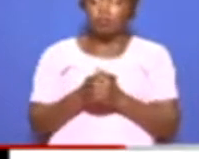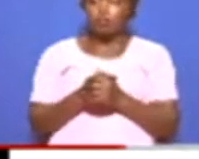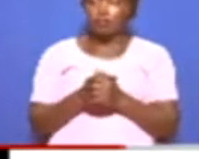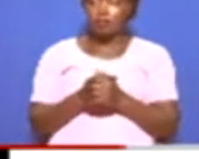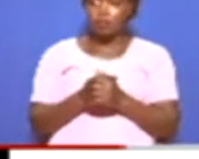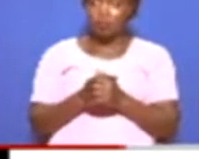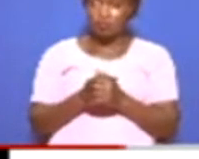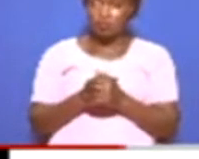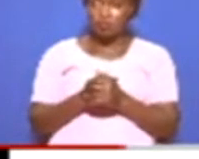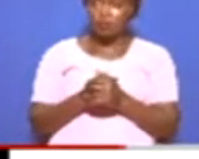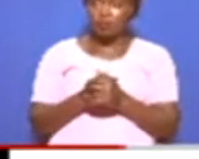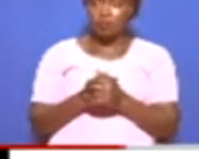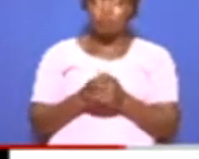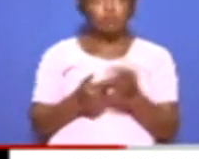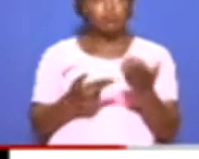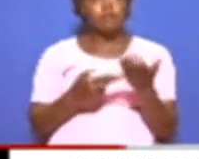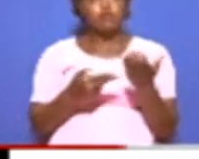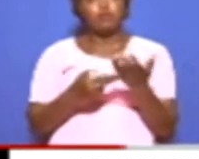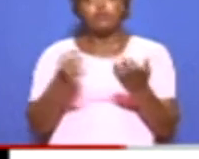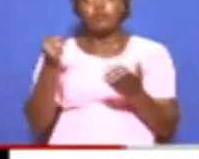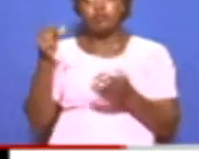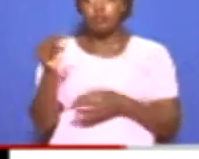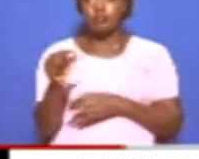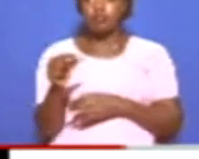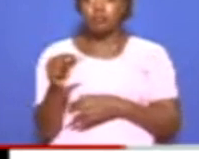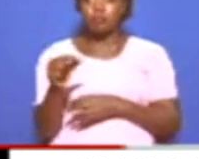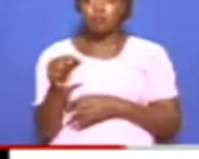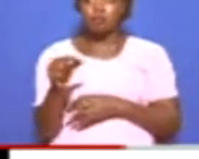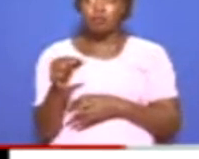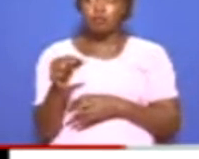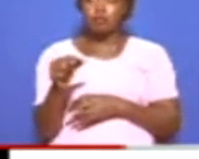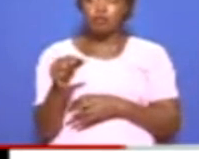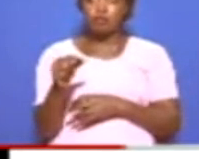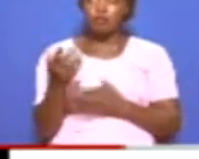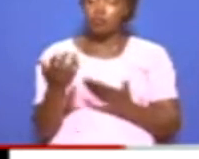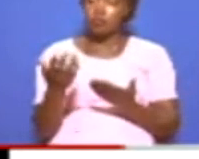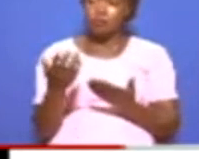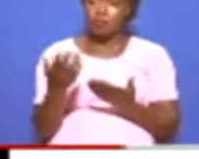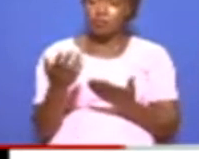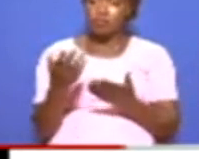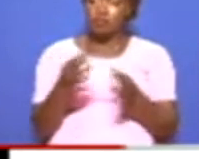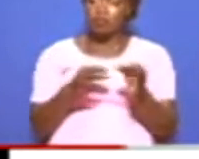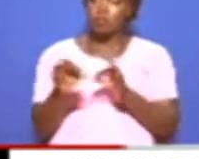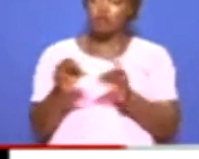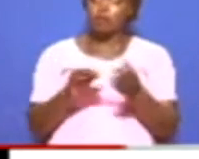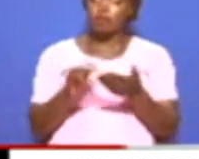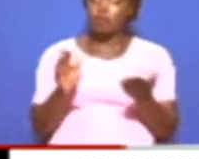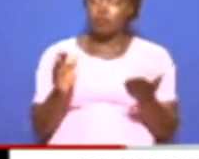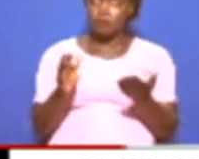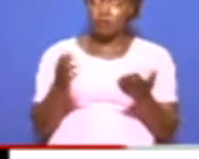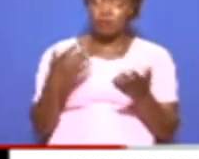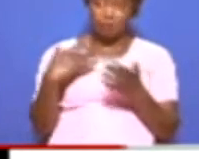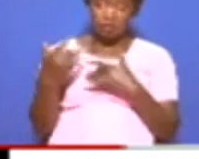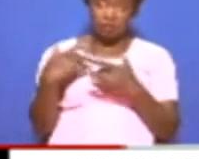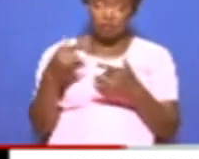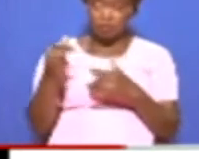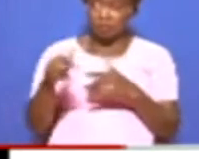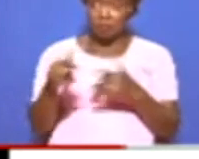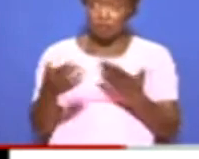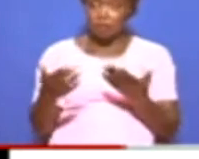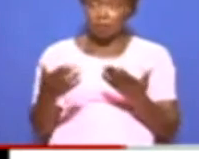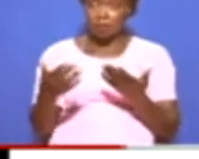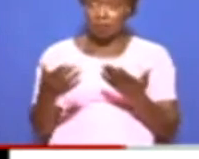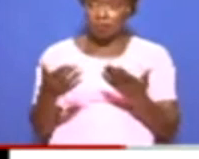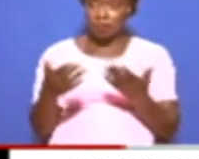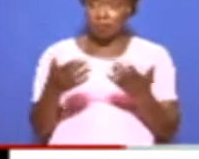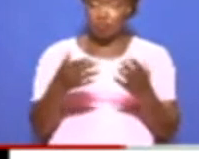na teknolojia ya 5G katika matumizi ya drones, tueleze zaidi kuhusiana na hiyo na jinsi mwingiliano wake